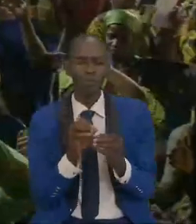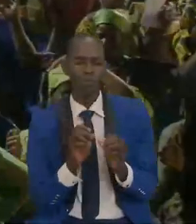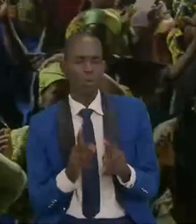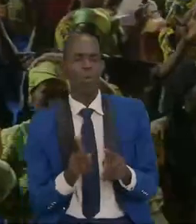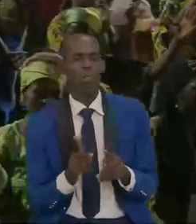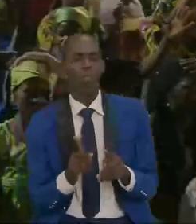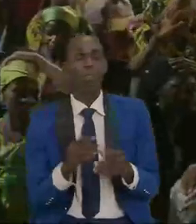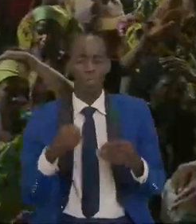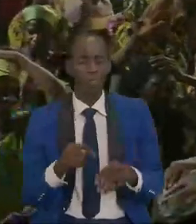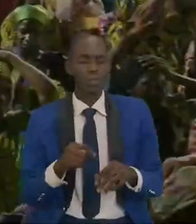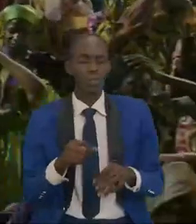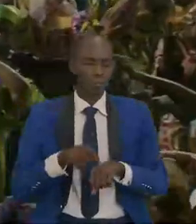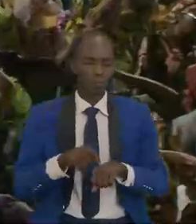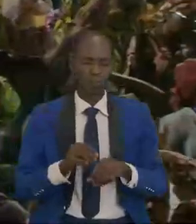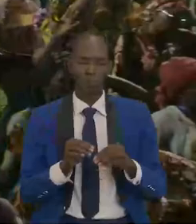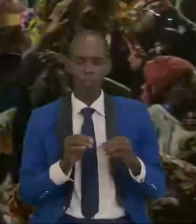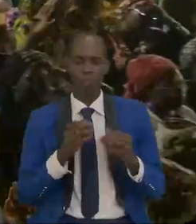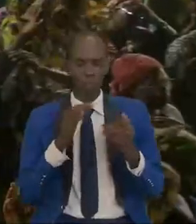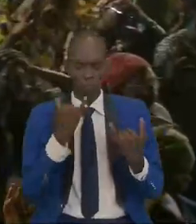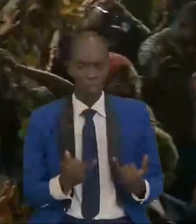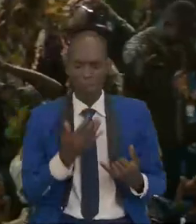Le dos courbé,